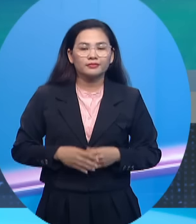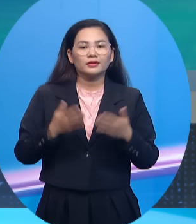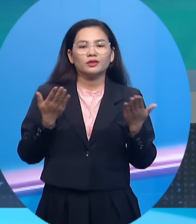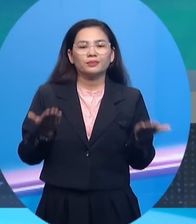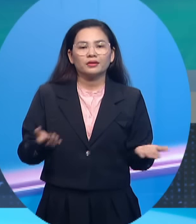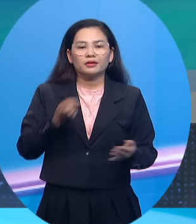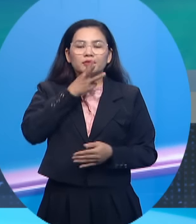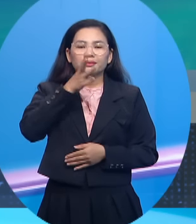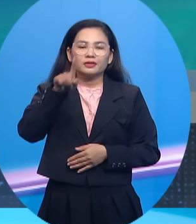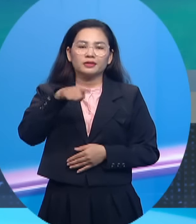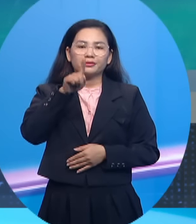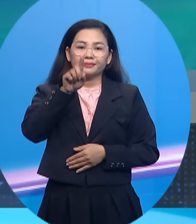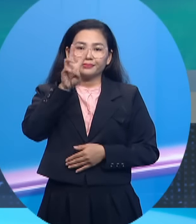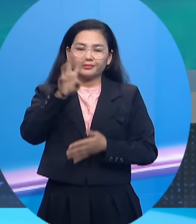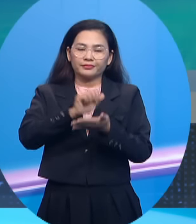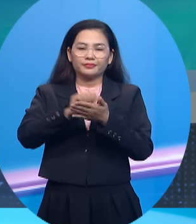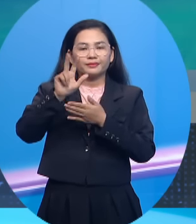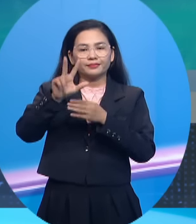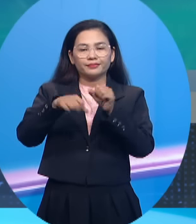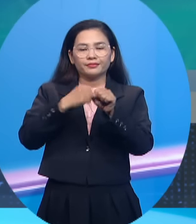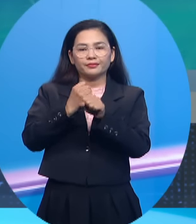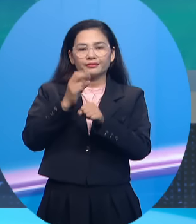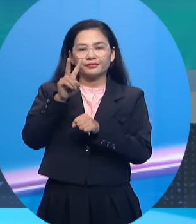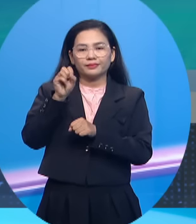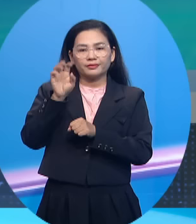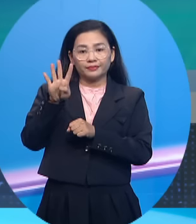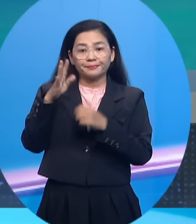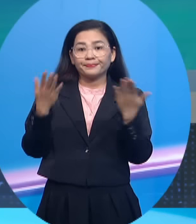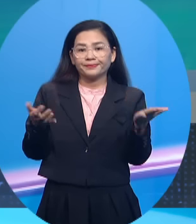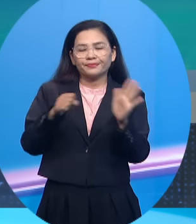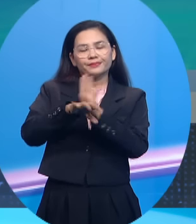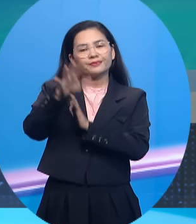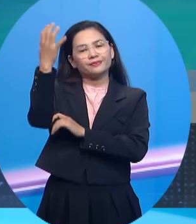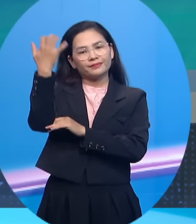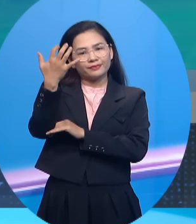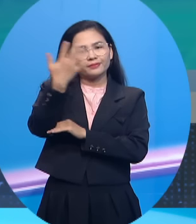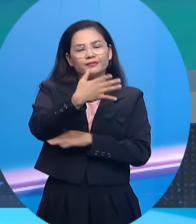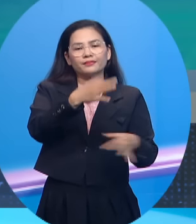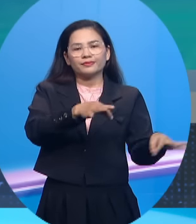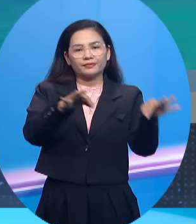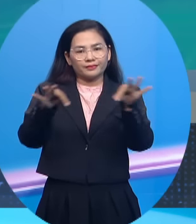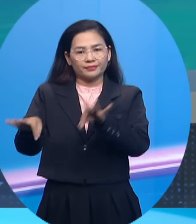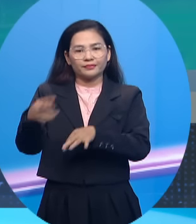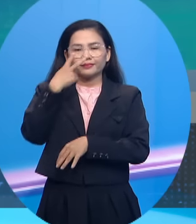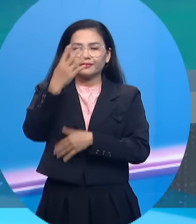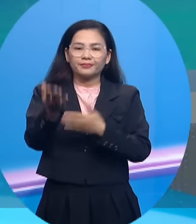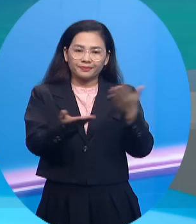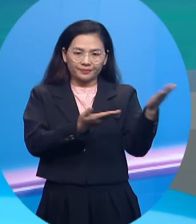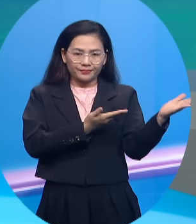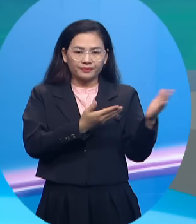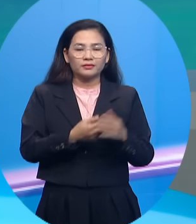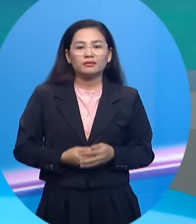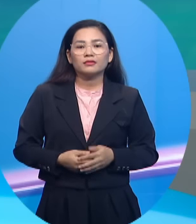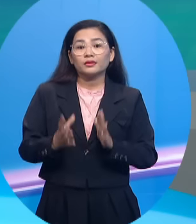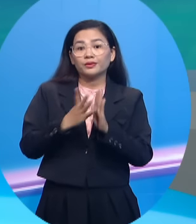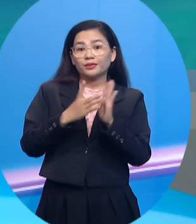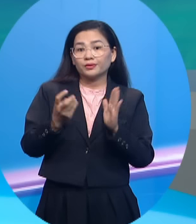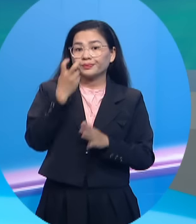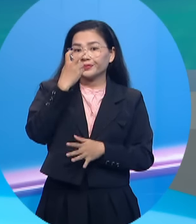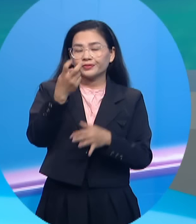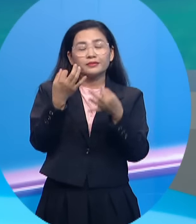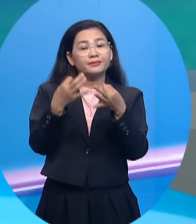Kính chào quý vị, hôm nay thứ ba ngày 13 tháng 8 năm 2024, mời quý vị theo dõi bản tin buổi trưa của Đài Truyền hình Thành phố Hồ Chí Minh. Bản tin hôm nay sẽ có